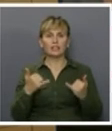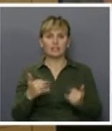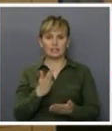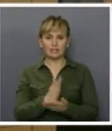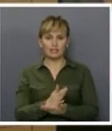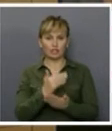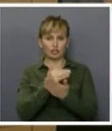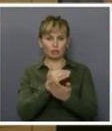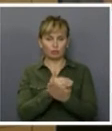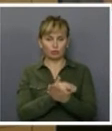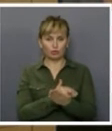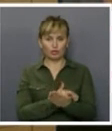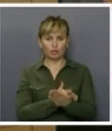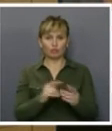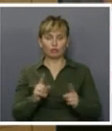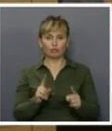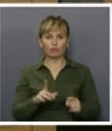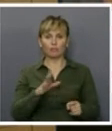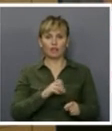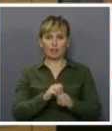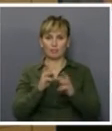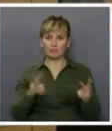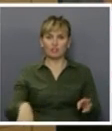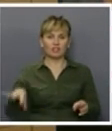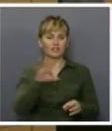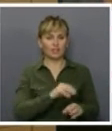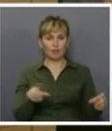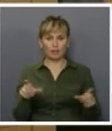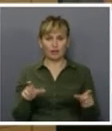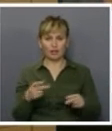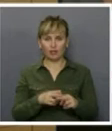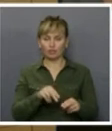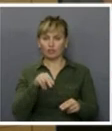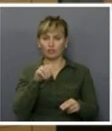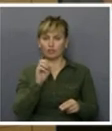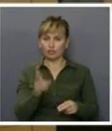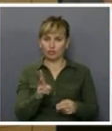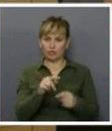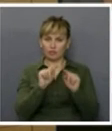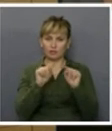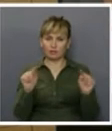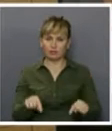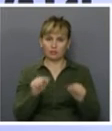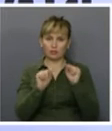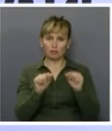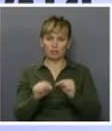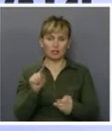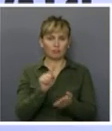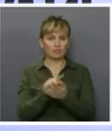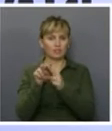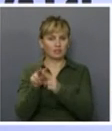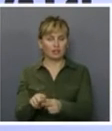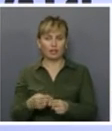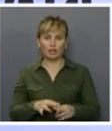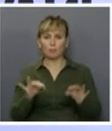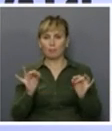есть инструкция по тому, чтобы были обеспечены все торговые точки, кто работает с кэшем, должны иметь контрольно-кассовые машины, это обязательно, и это